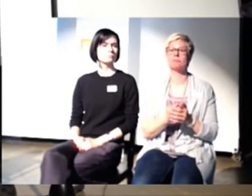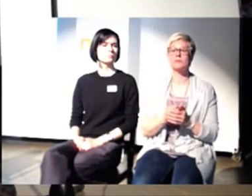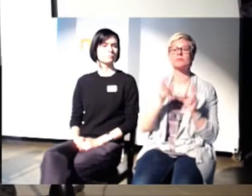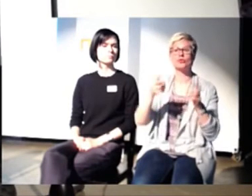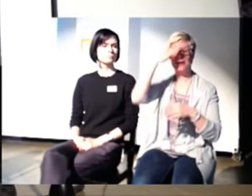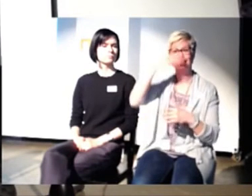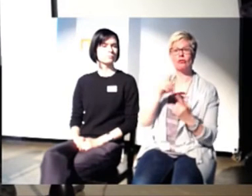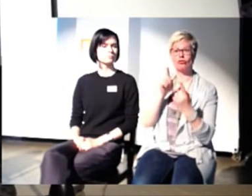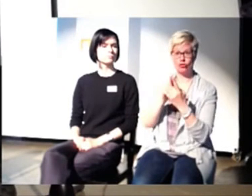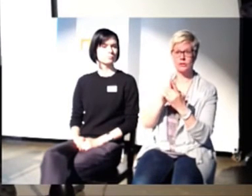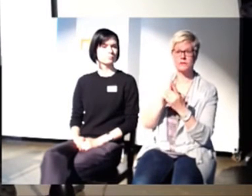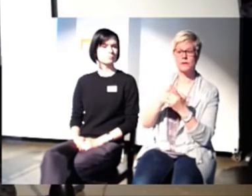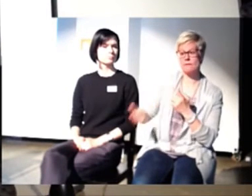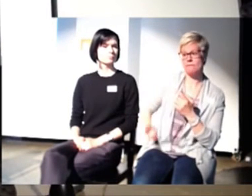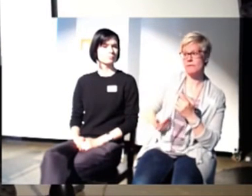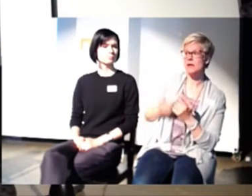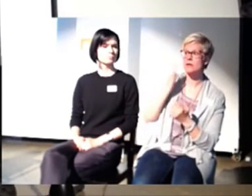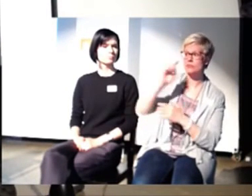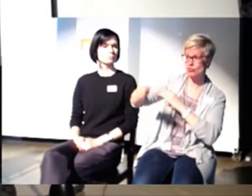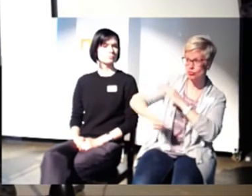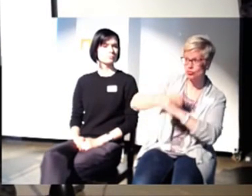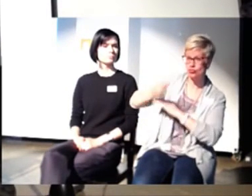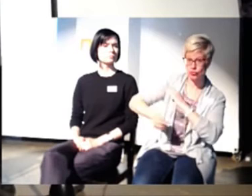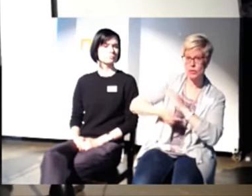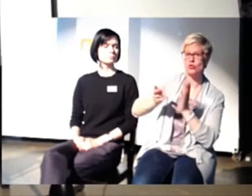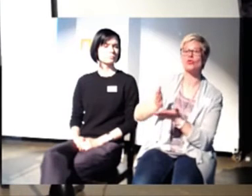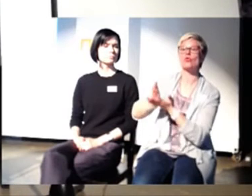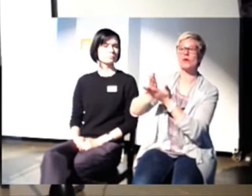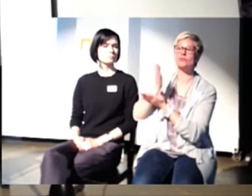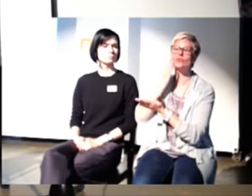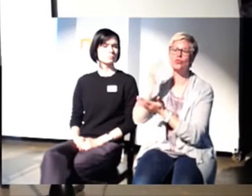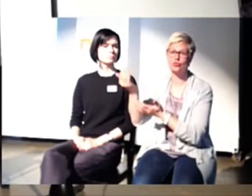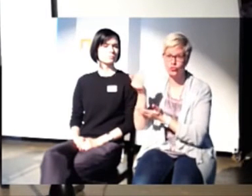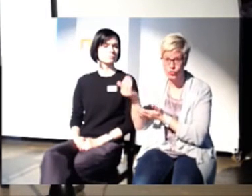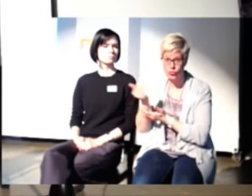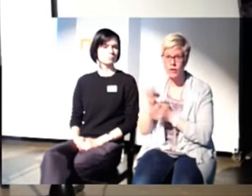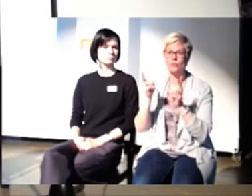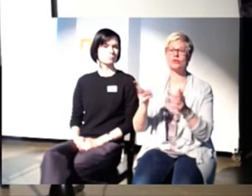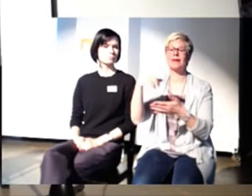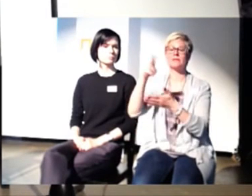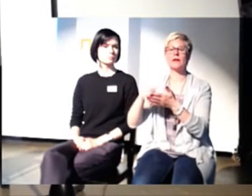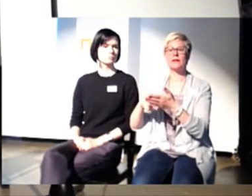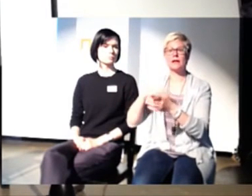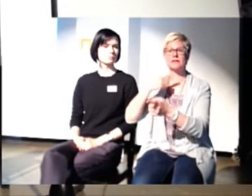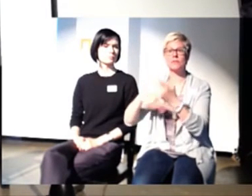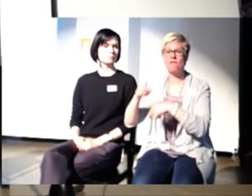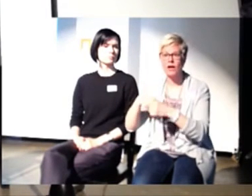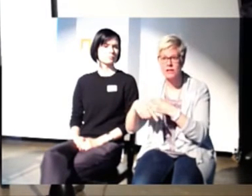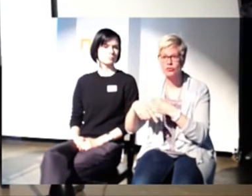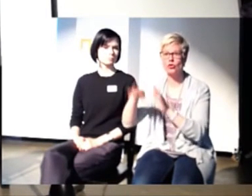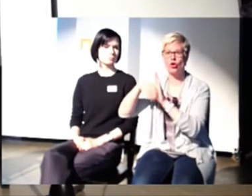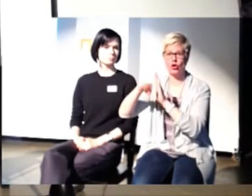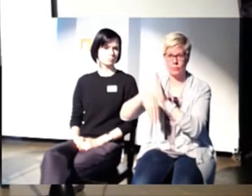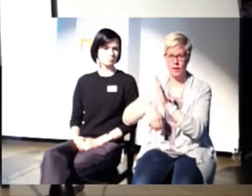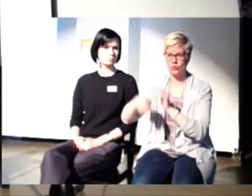tai kuraattorin kutsusta. Ja sitten on myös tällaisia taiteilijan vaihto-ohjelmia, on joka viidennellä